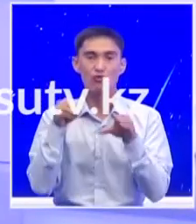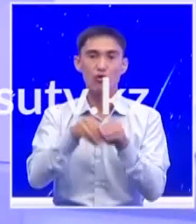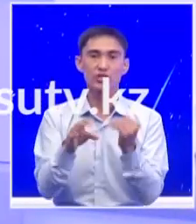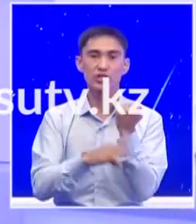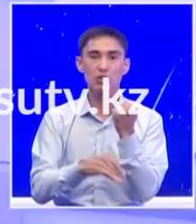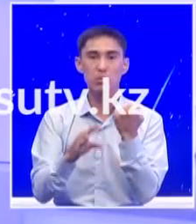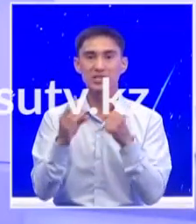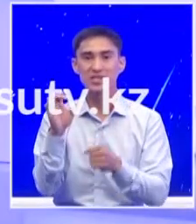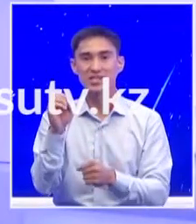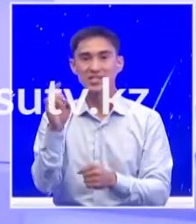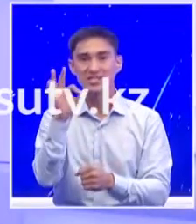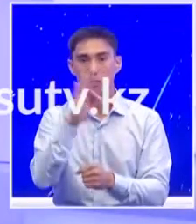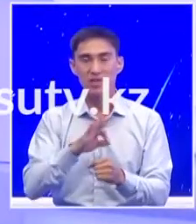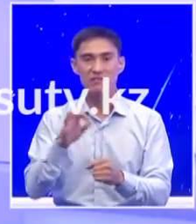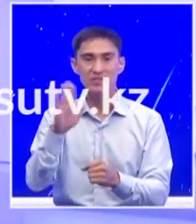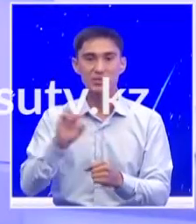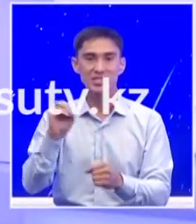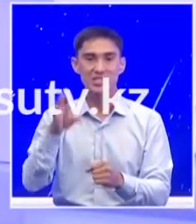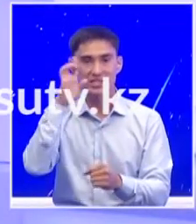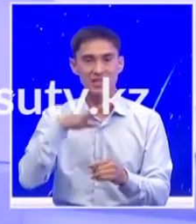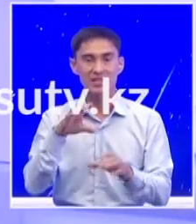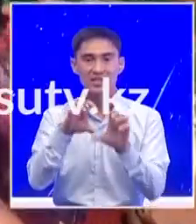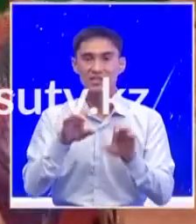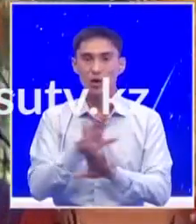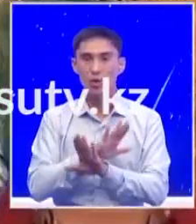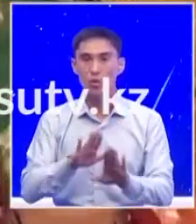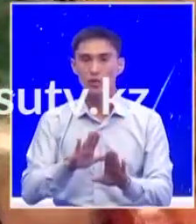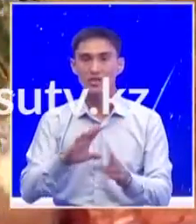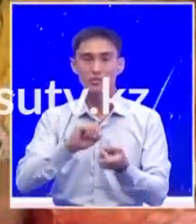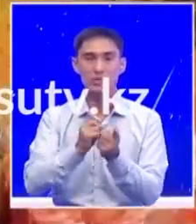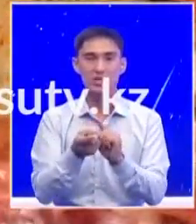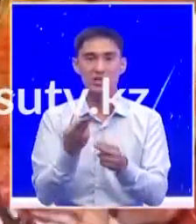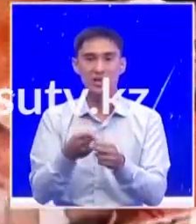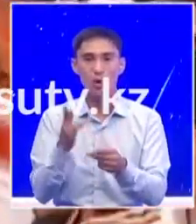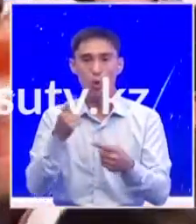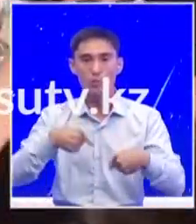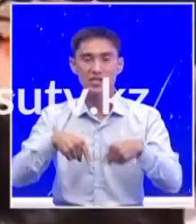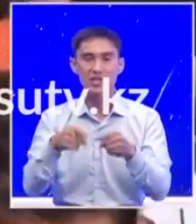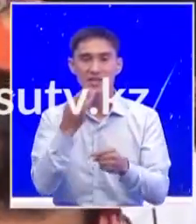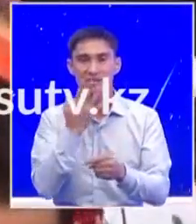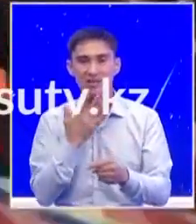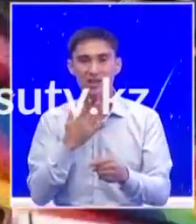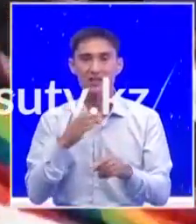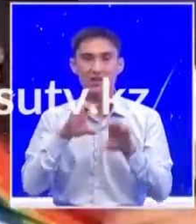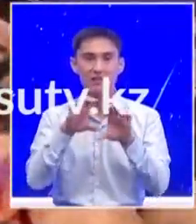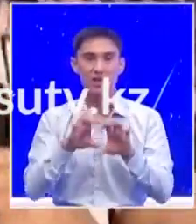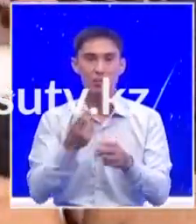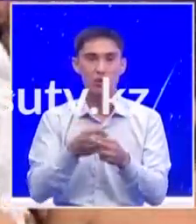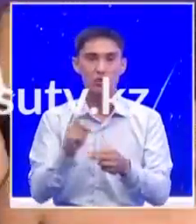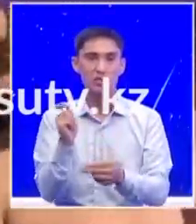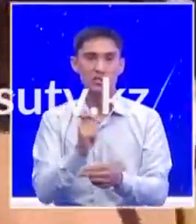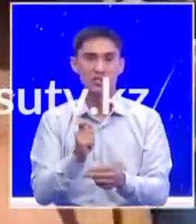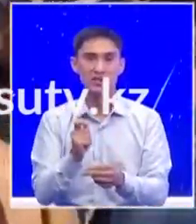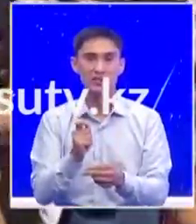последних западноевропейских стран, где они находятся вне закона. Изменит ли это общенациональный референдум, который состоится в